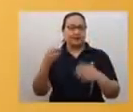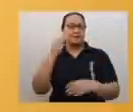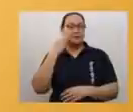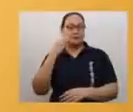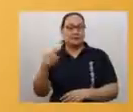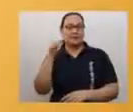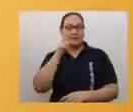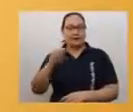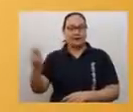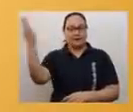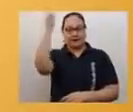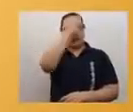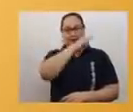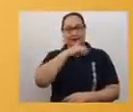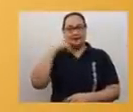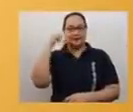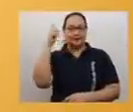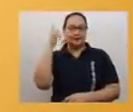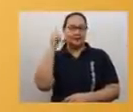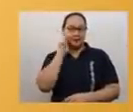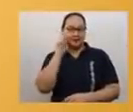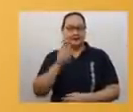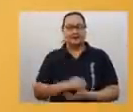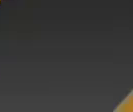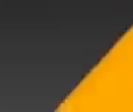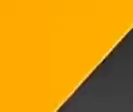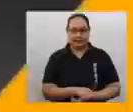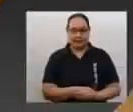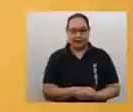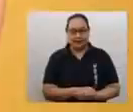Maraming salamat, Ms. Ira De La Torre.